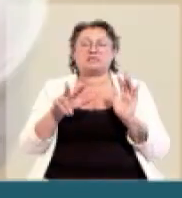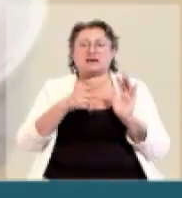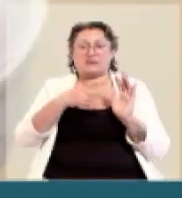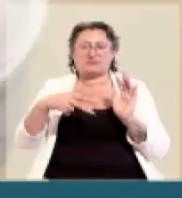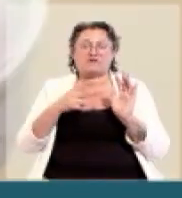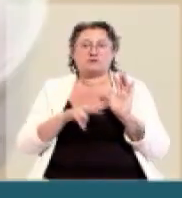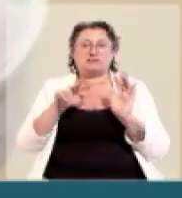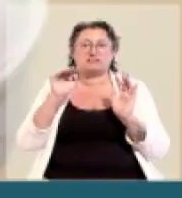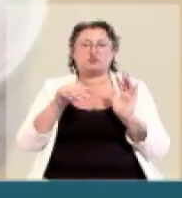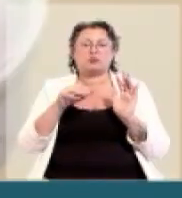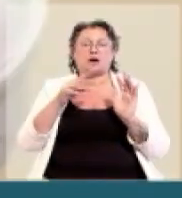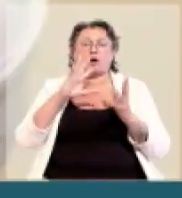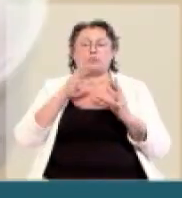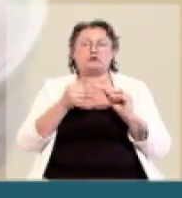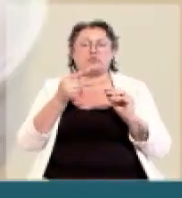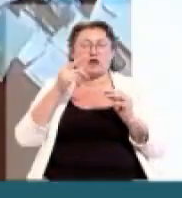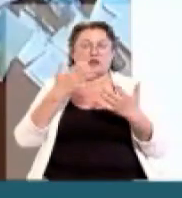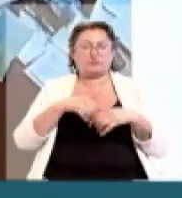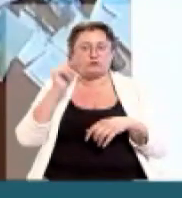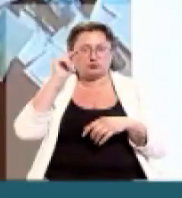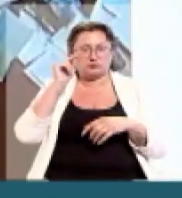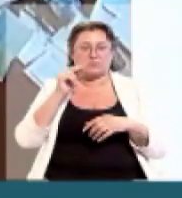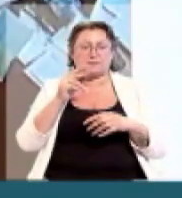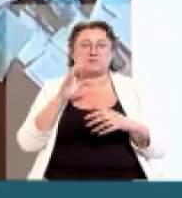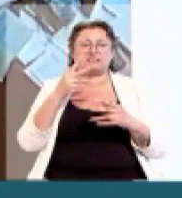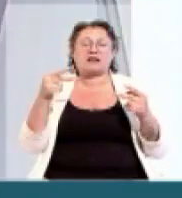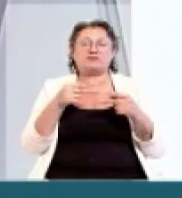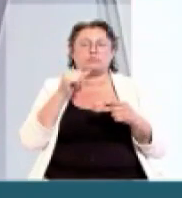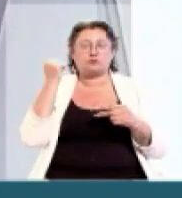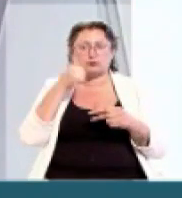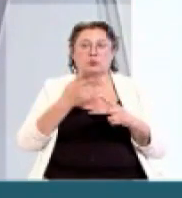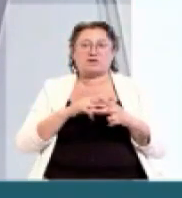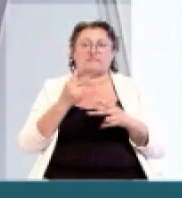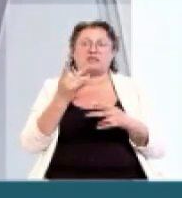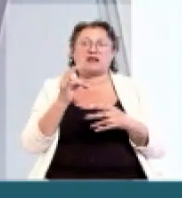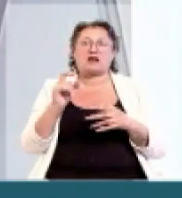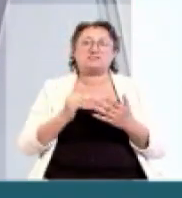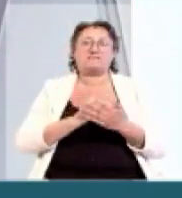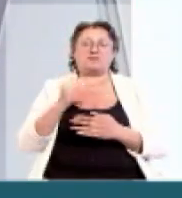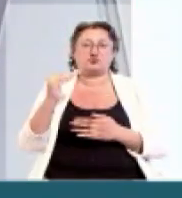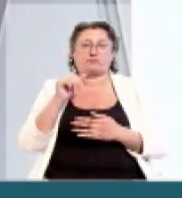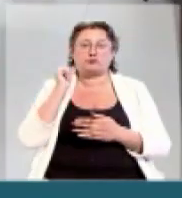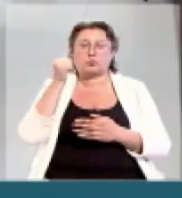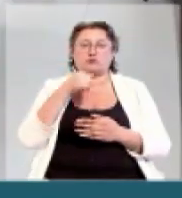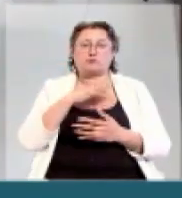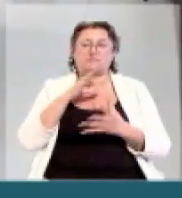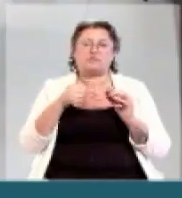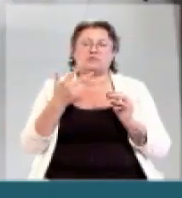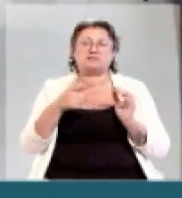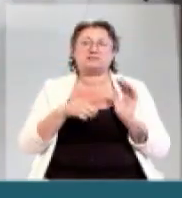83% от общего числа участников. По сравнению с прошлым годом это в несколько раз выше. В прошлом году было